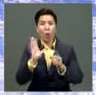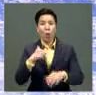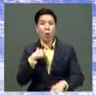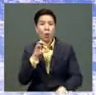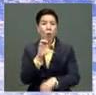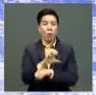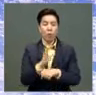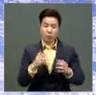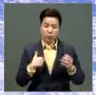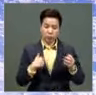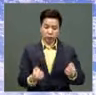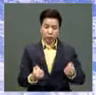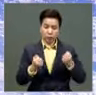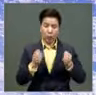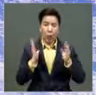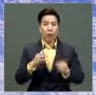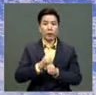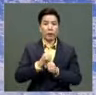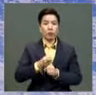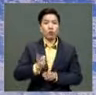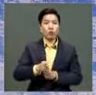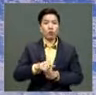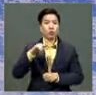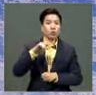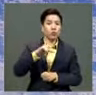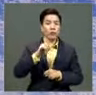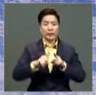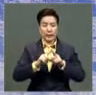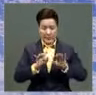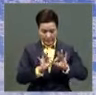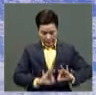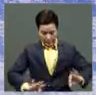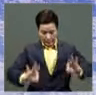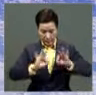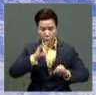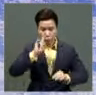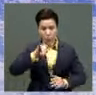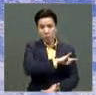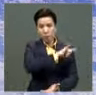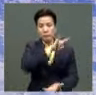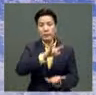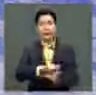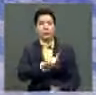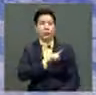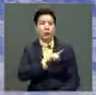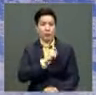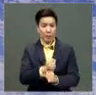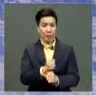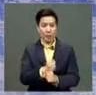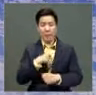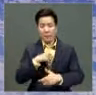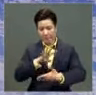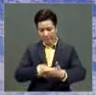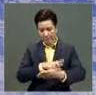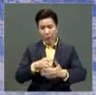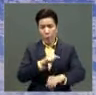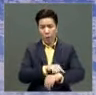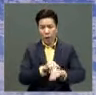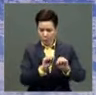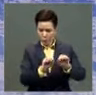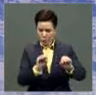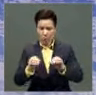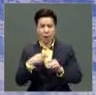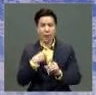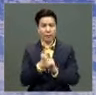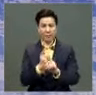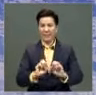คุมยานพาหนะหรือเจ้าหน้าที่ประจำยานพาหนะซึ่งจำเป็นต้องเดินทางเข้ามาตามภารกิจและมีกำหนดเวลาเดินทางเข้าออกราชอาณ